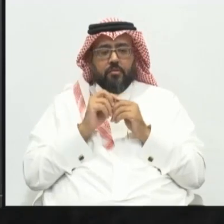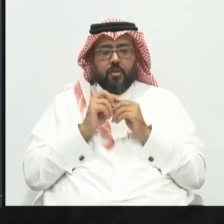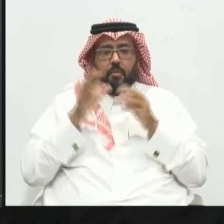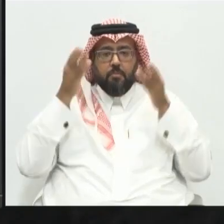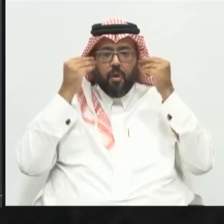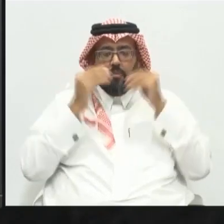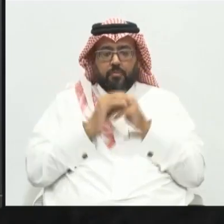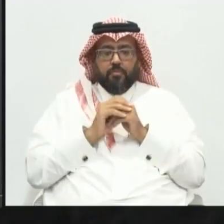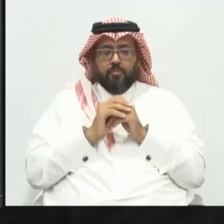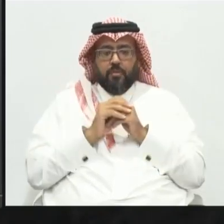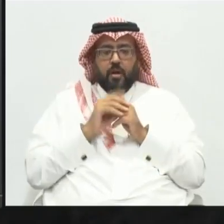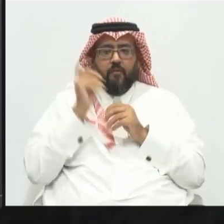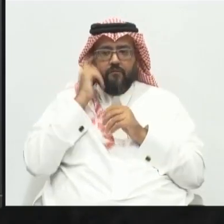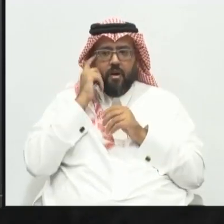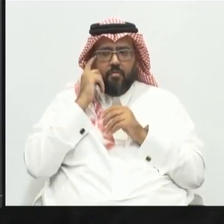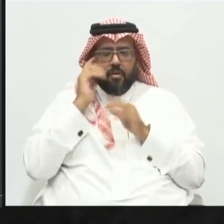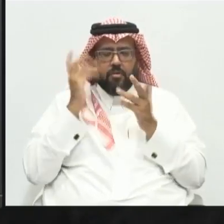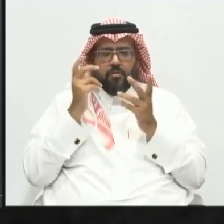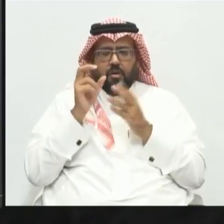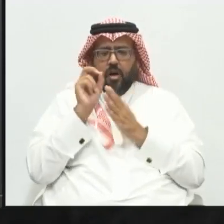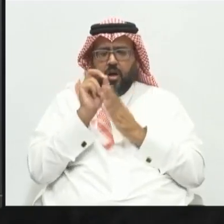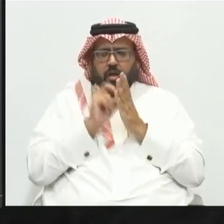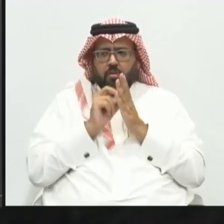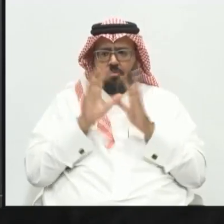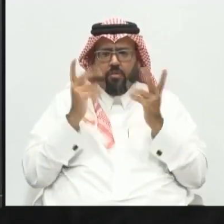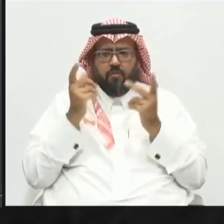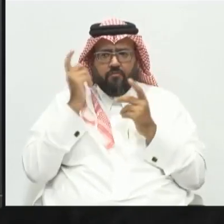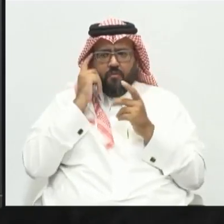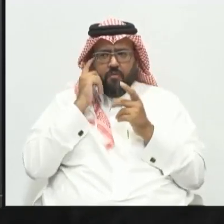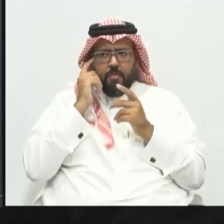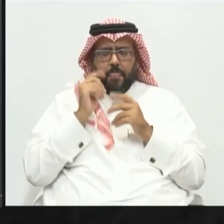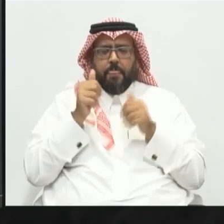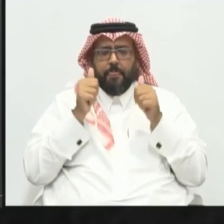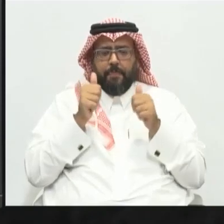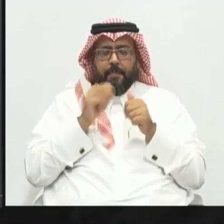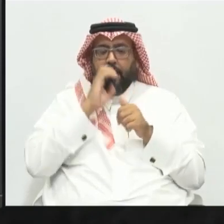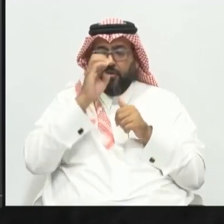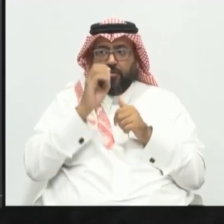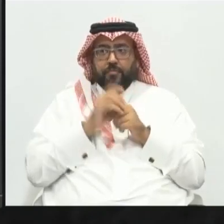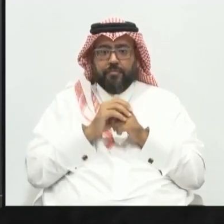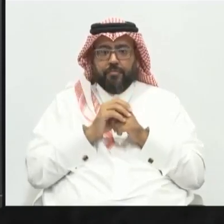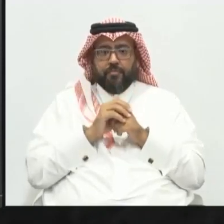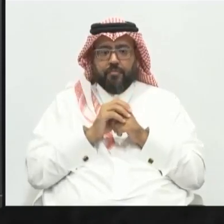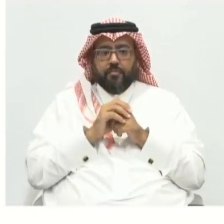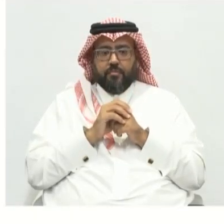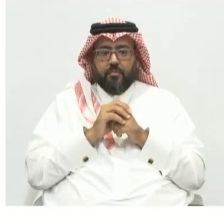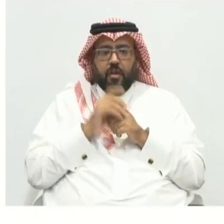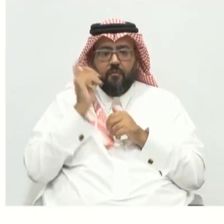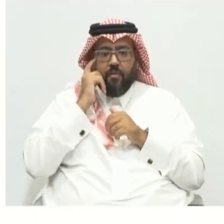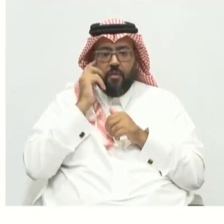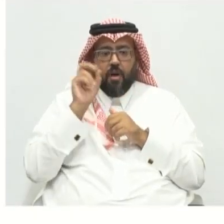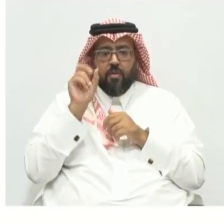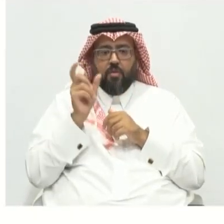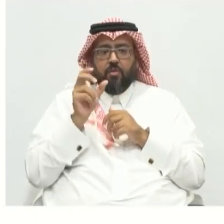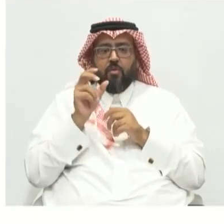المعلومه ما مفهوم القاعده القانونيه احسنتم الاجابه نقول ان مفهوم القاعده